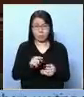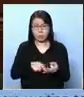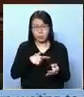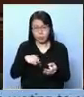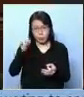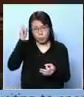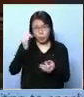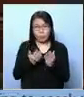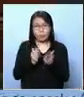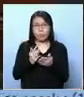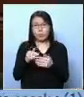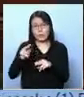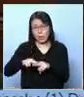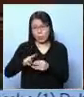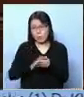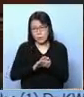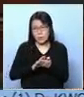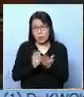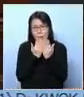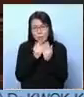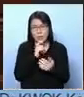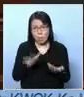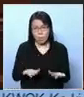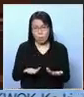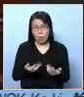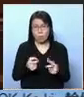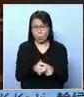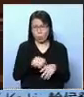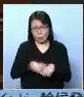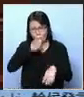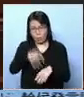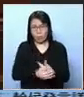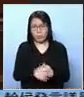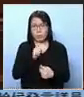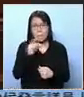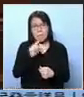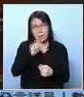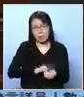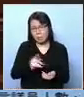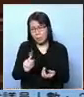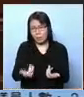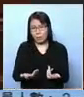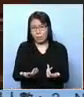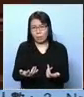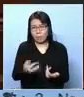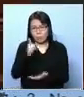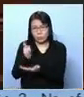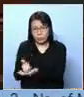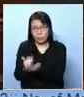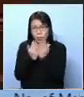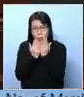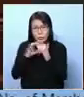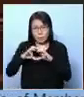过国情班啊？讲句公道说话啦，国情班有乜问题啊？喺党校度坐喺度就系变成共产党咩？咁